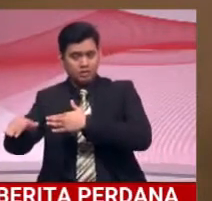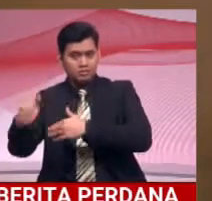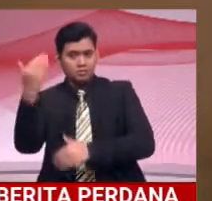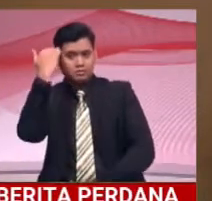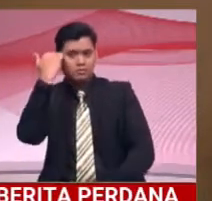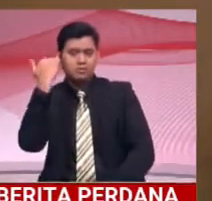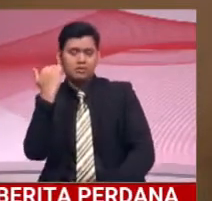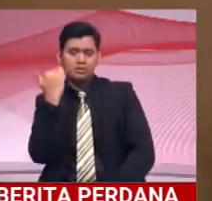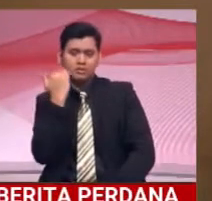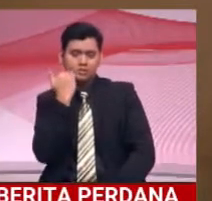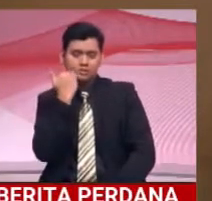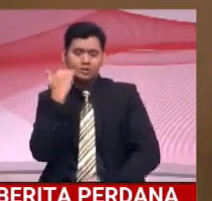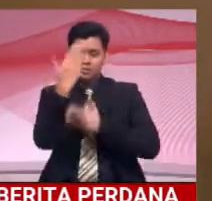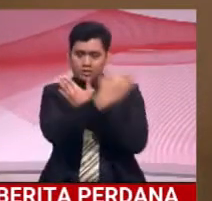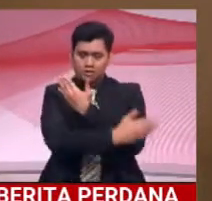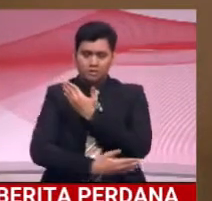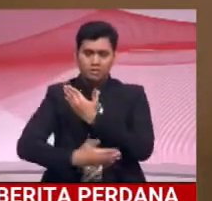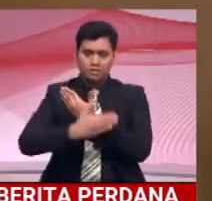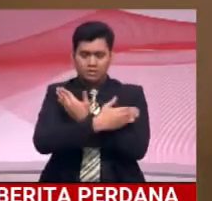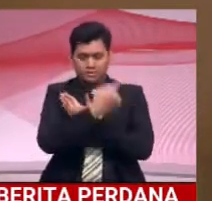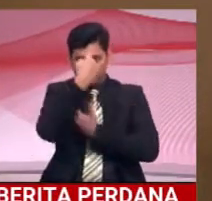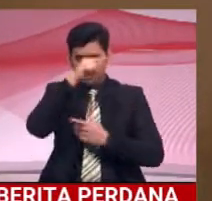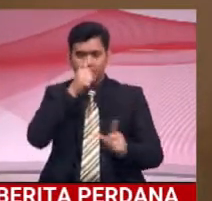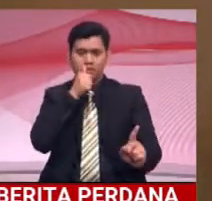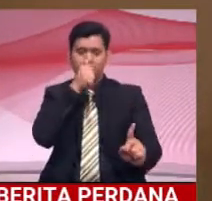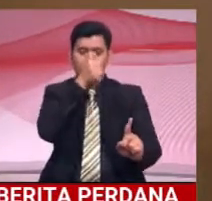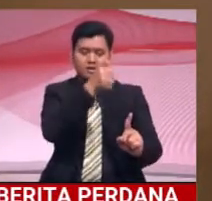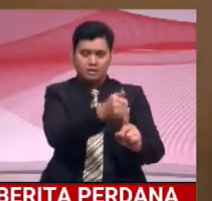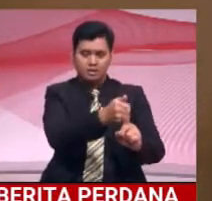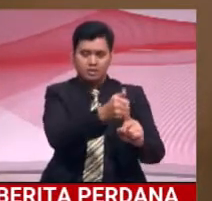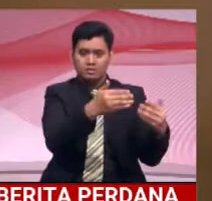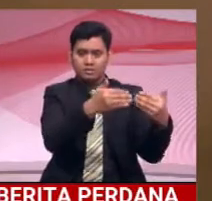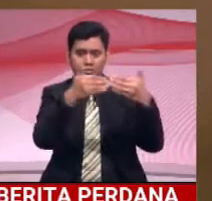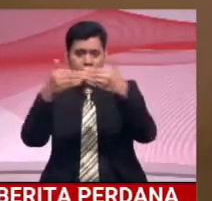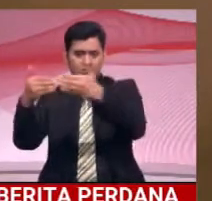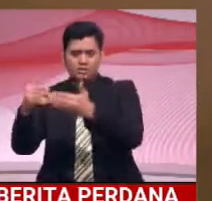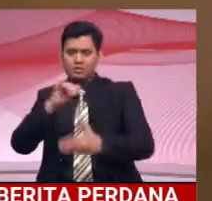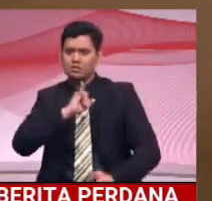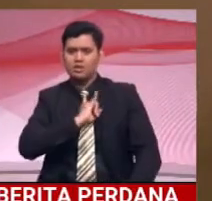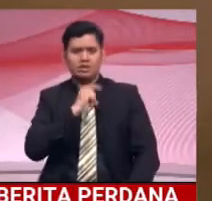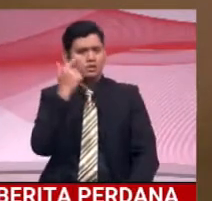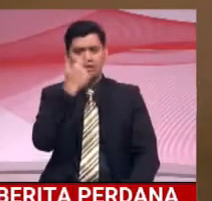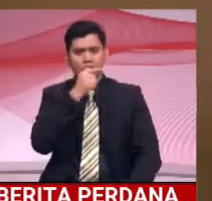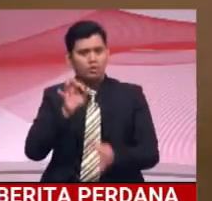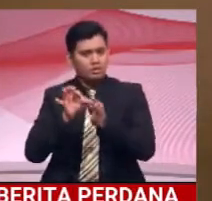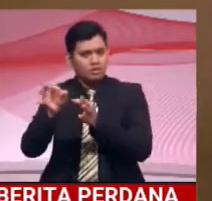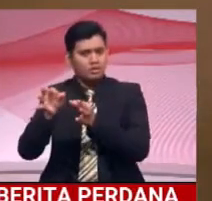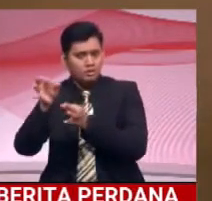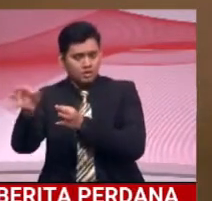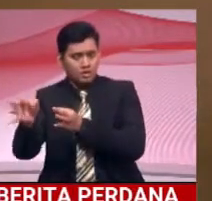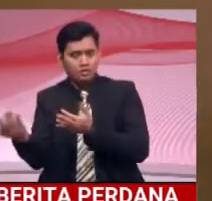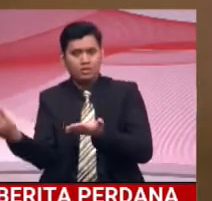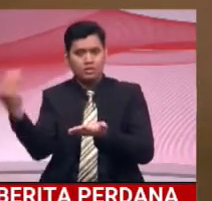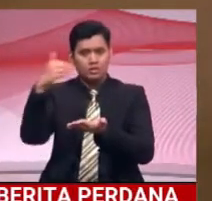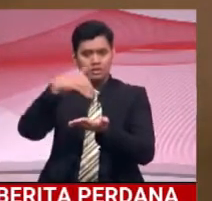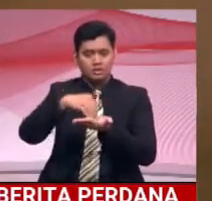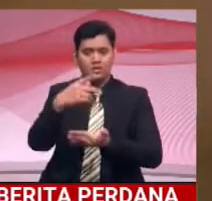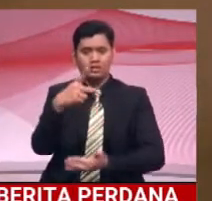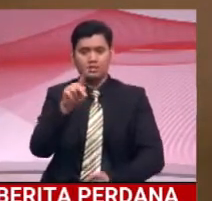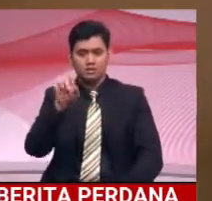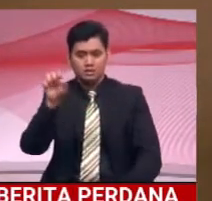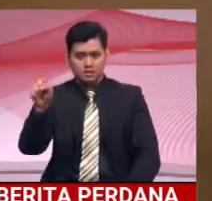lanjut. So itu kedudukan terakhirnya. Ya, saya tidak ingin nak melengah-lengahkan, tetapi pihak saya